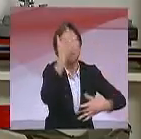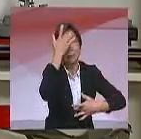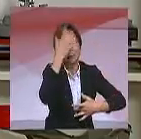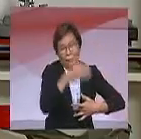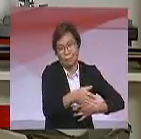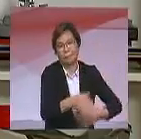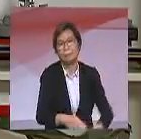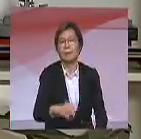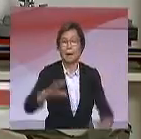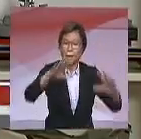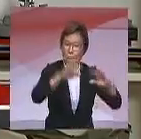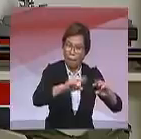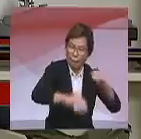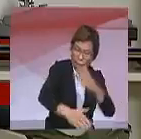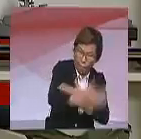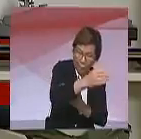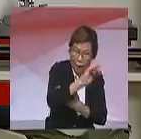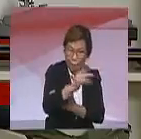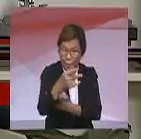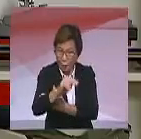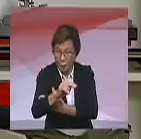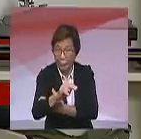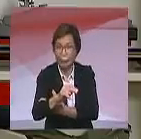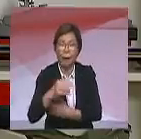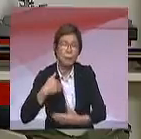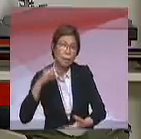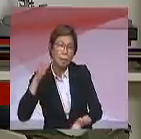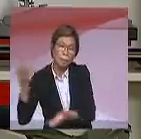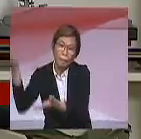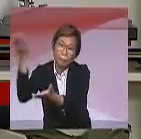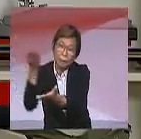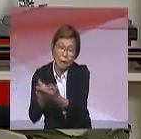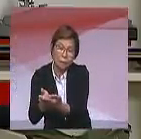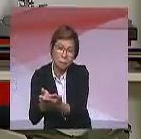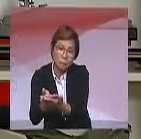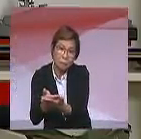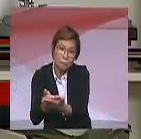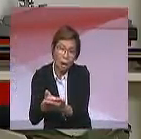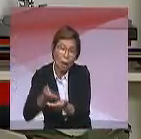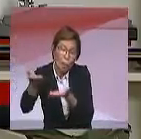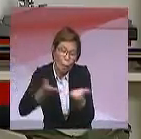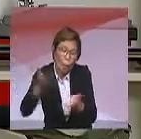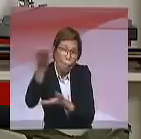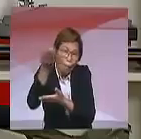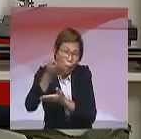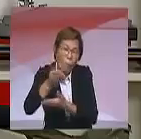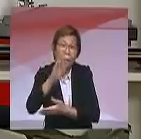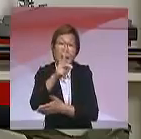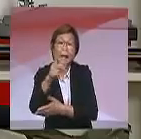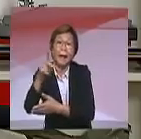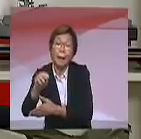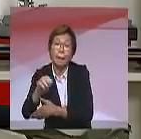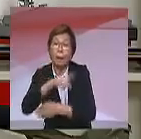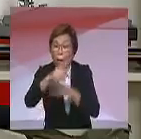Sidang khas MKN juga hari ini mendengar pembentangan oleh Kementerian Kesihatan Malaysia